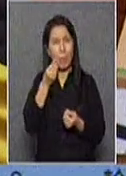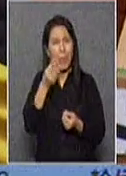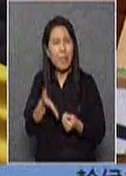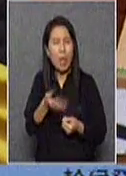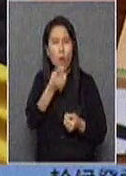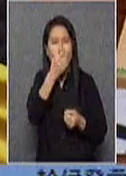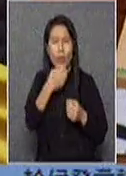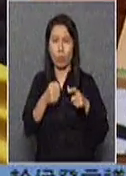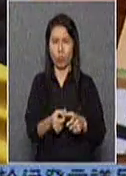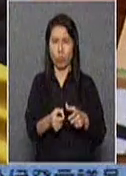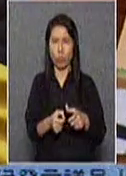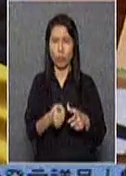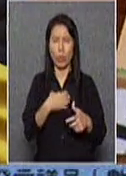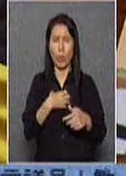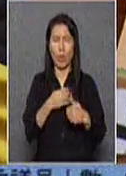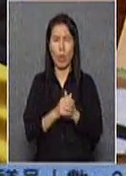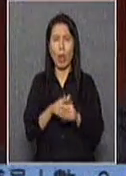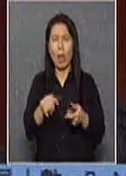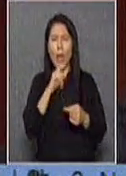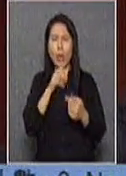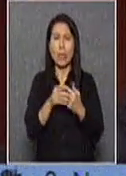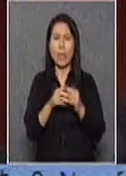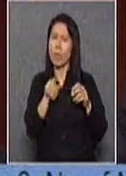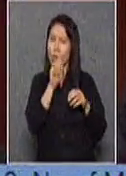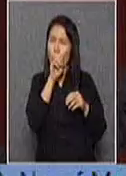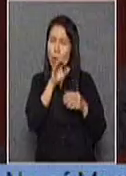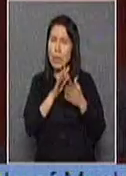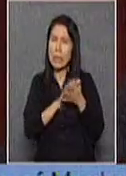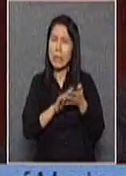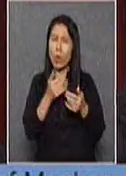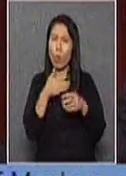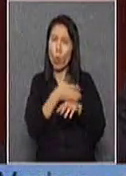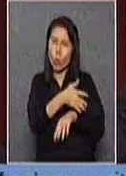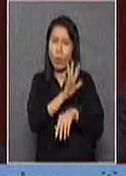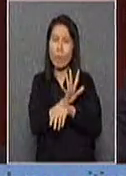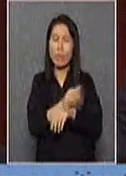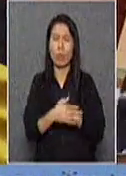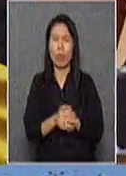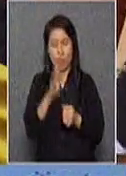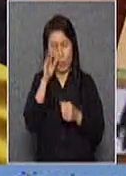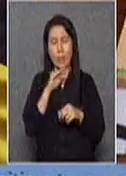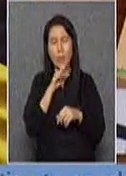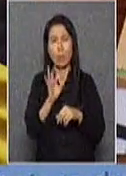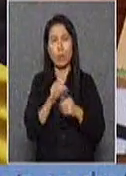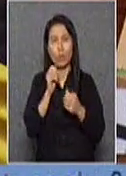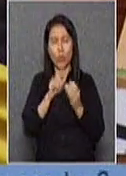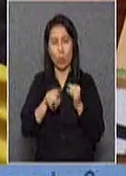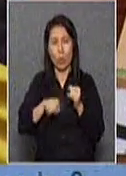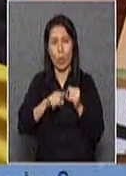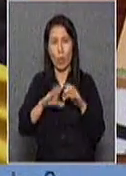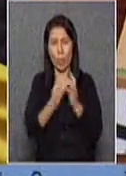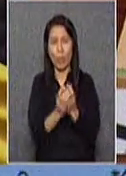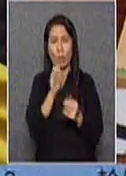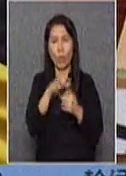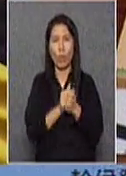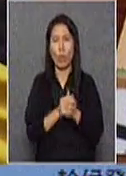道啊、至到如今啊，港人 亦都講咗超過5分鐘 啦。OK， 主席得，嗱我講完噶啦。我主要最後一部分嘅啫，就係